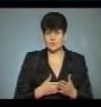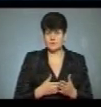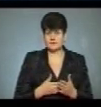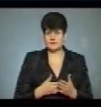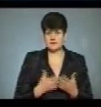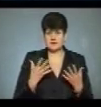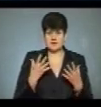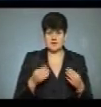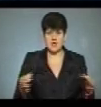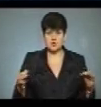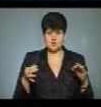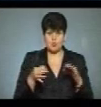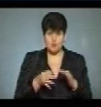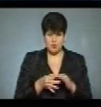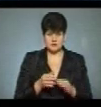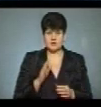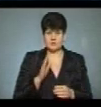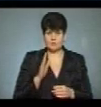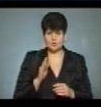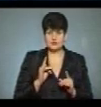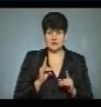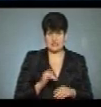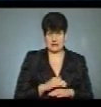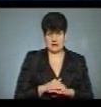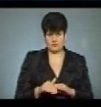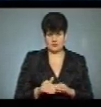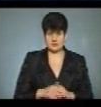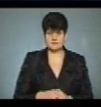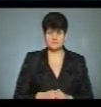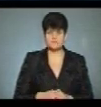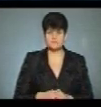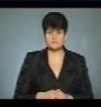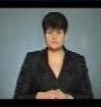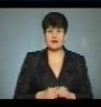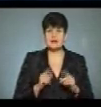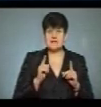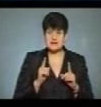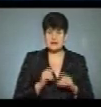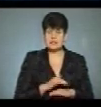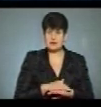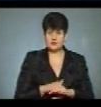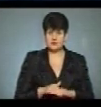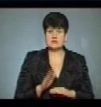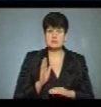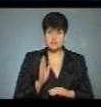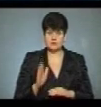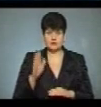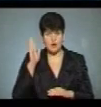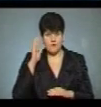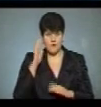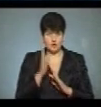Дня Соборності, які відбудуться тільки на вулиці. Тільки на вулиці буде